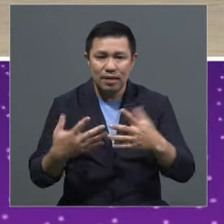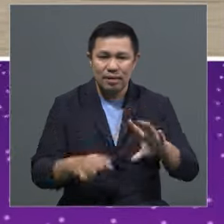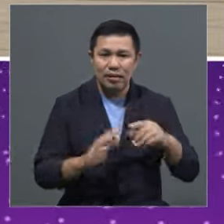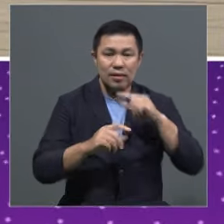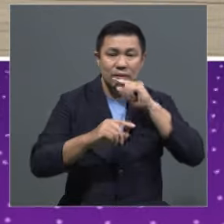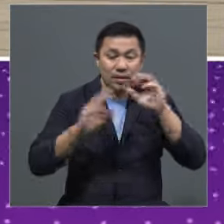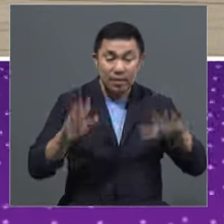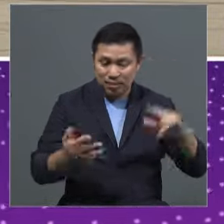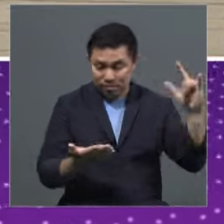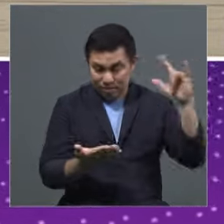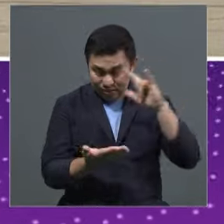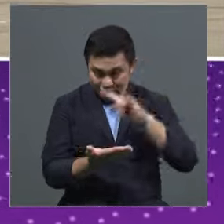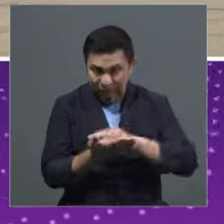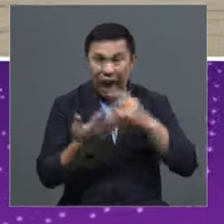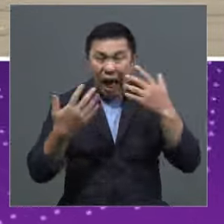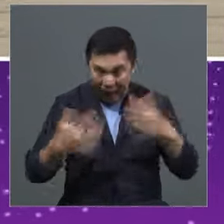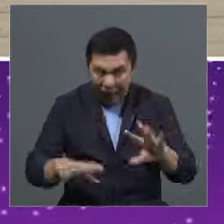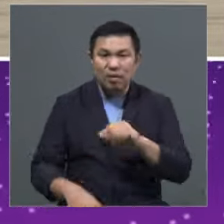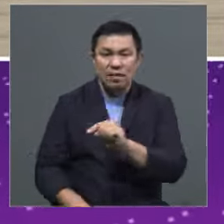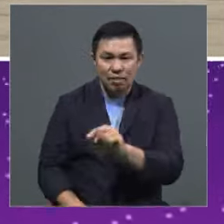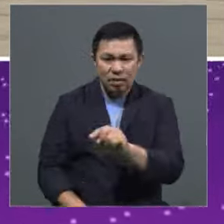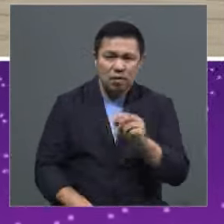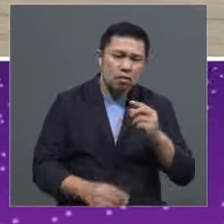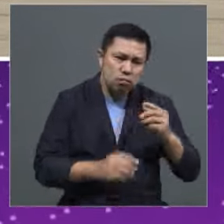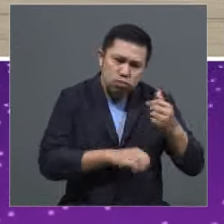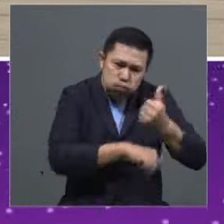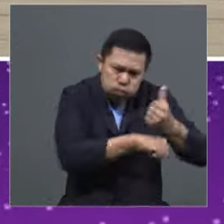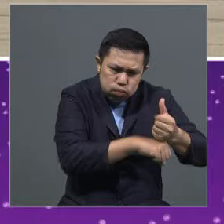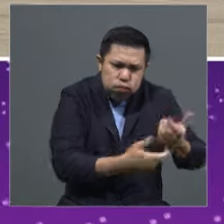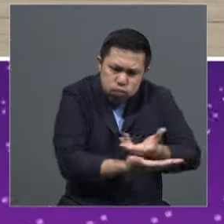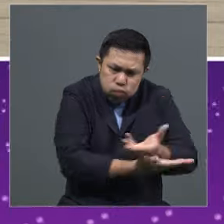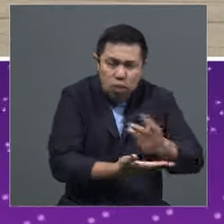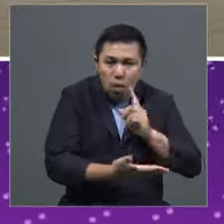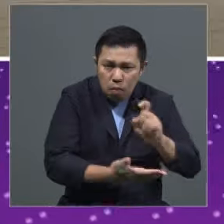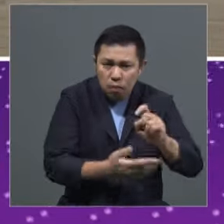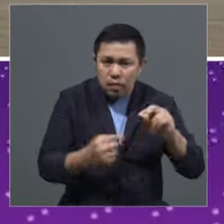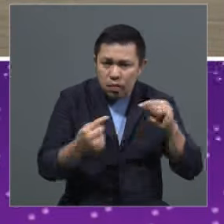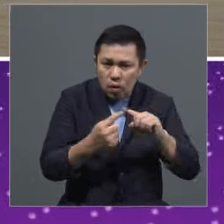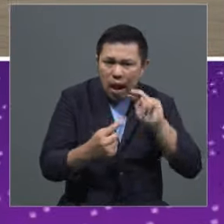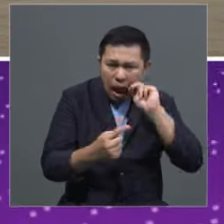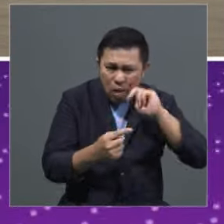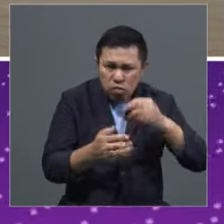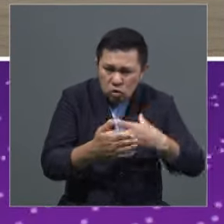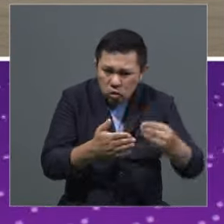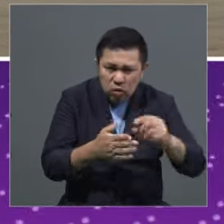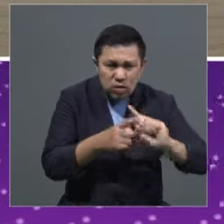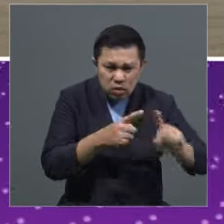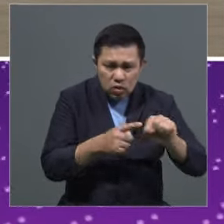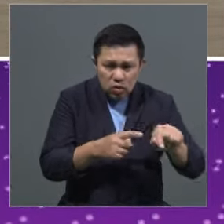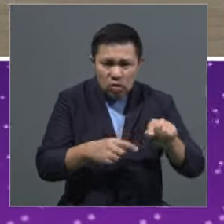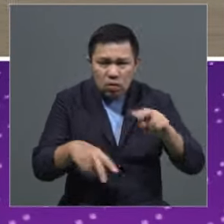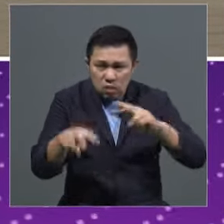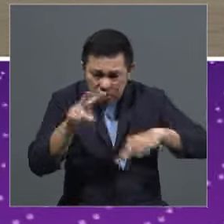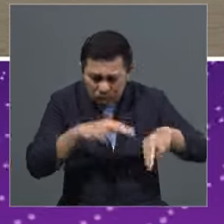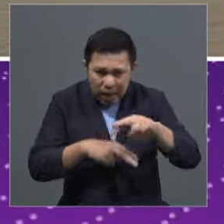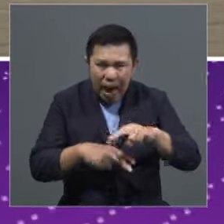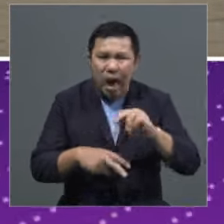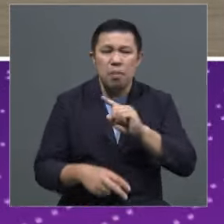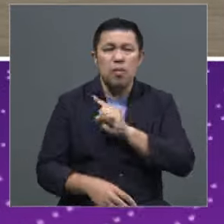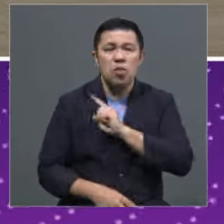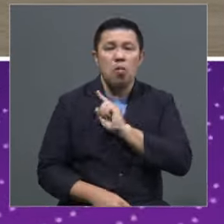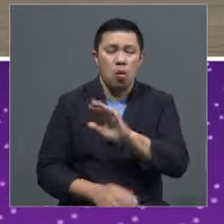วนราชการที่เกี่ยวข้องแล้วก็ติดตามการบริหารจัดการเรื่องการระบายน้ำผ่านระบบชลประทานแล้วก็พื้นที่รอยต่อกับพื้นที่รับผิดชอบ